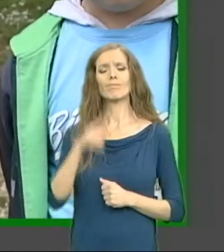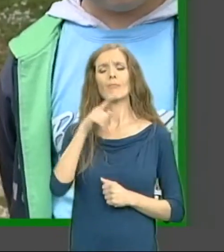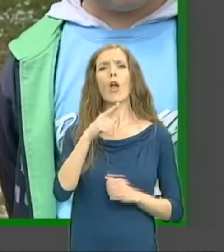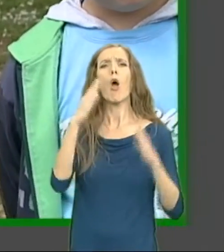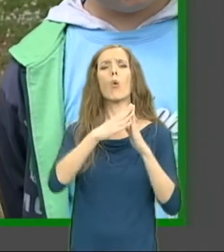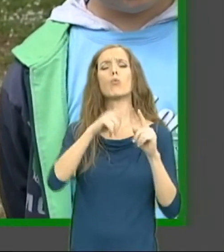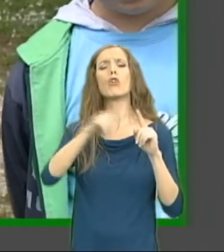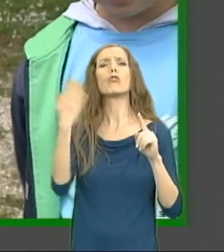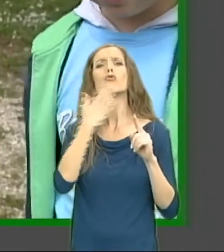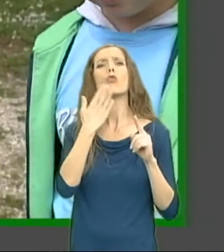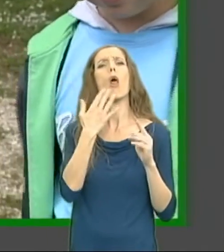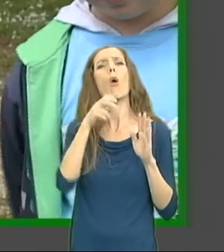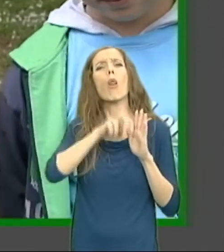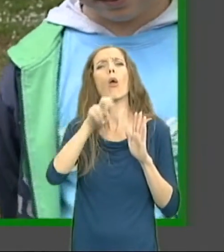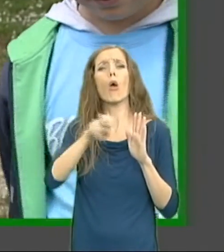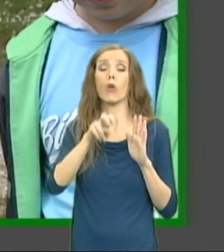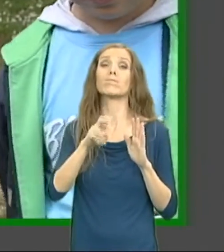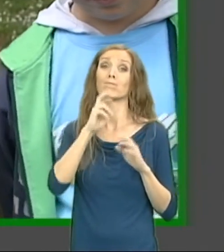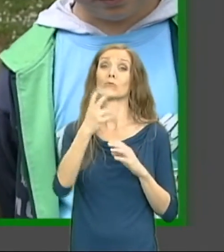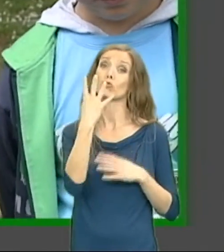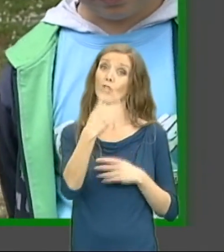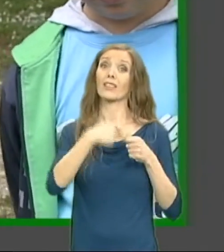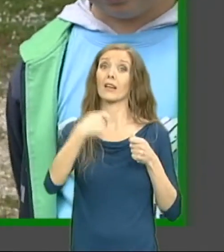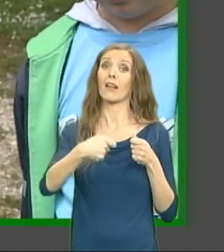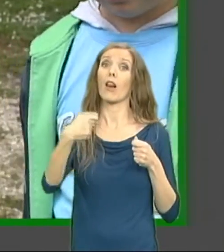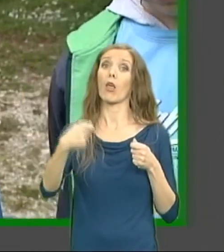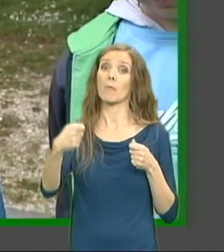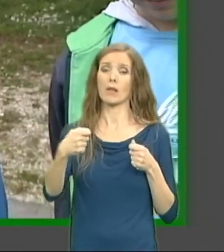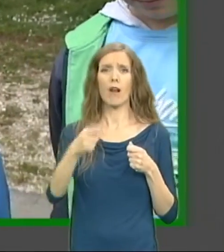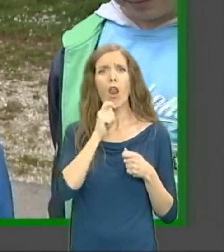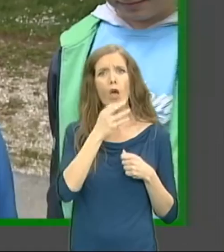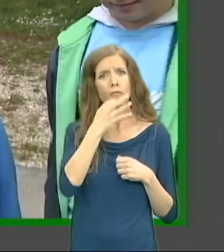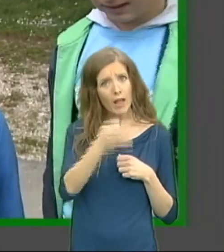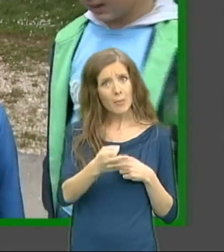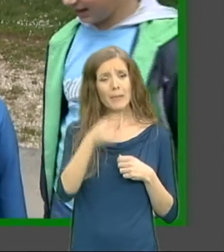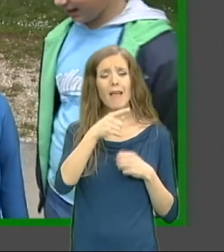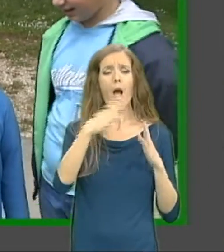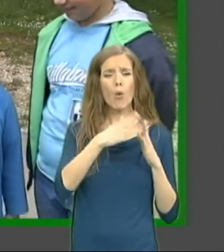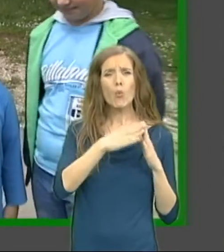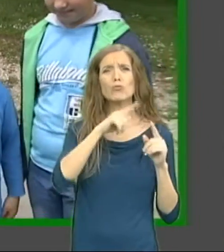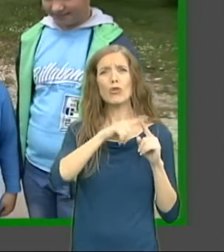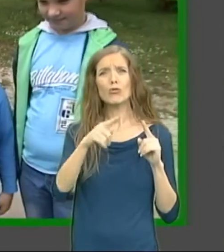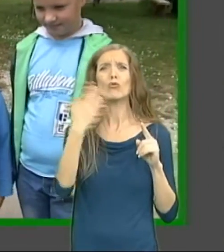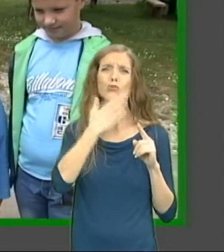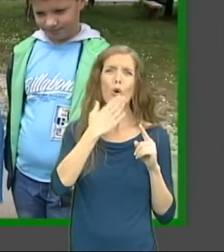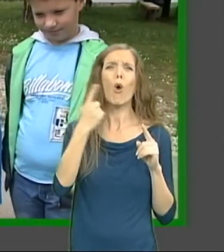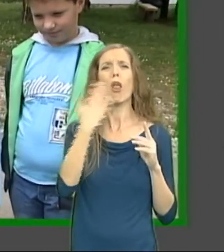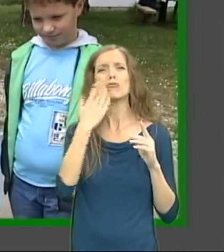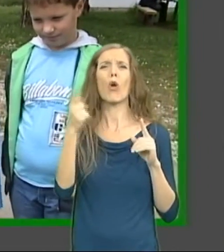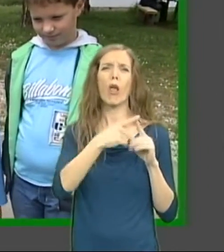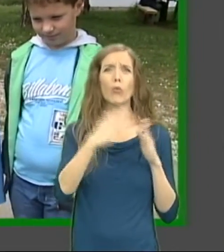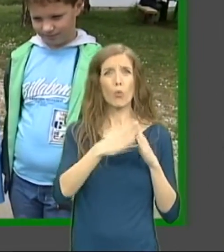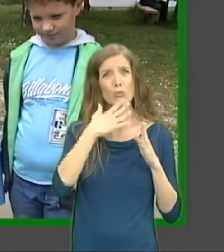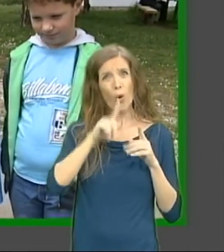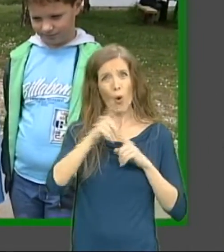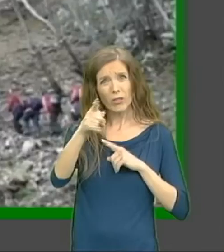Koliko bi pešačite od kuće do škole? 4 kilometra. Je li dug put od škole do kuće?